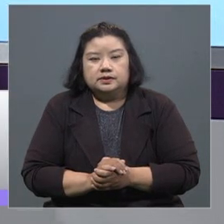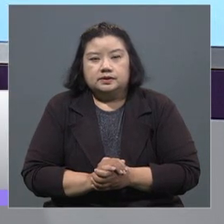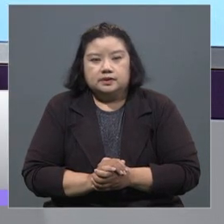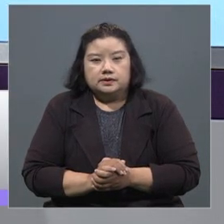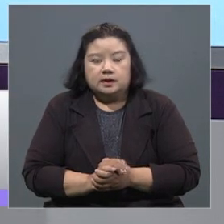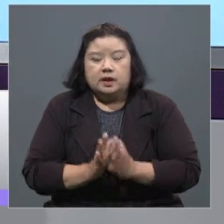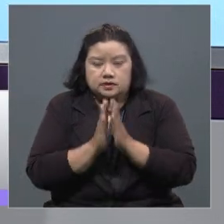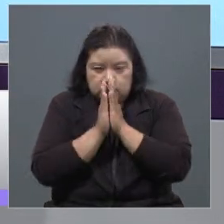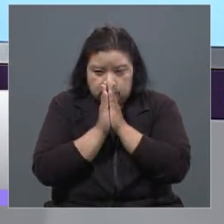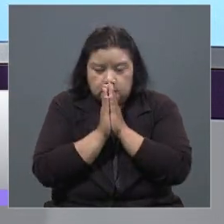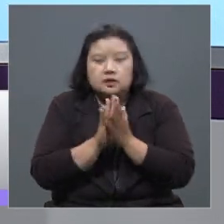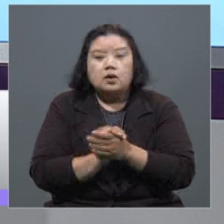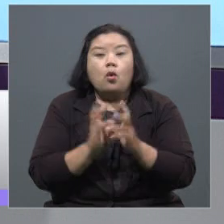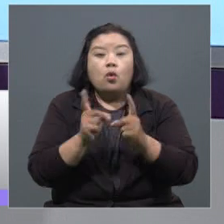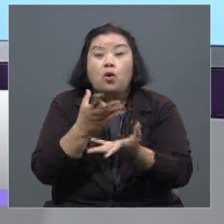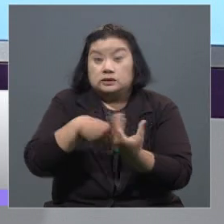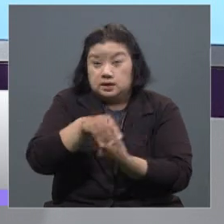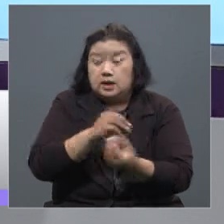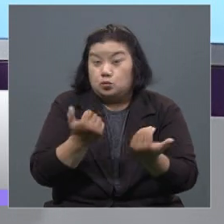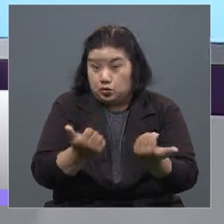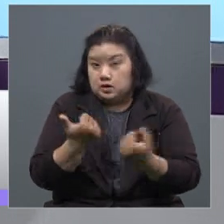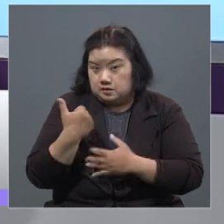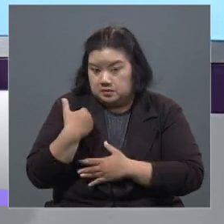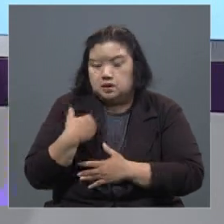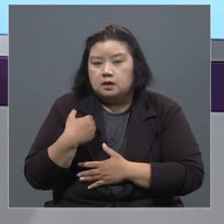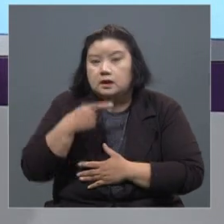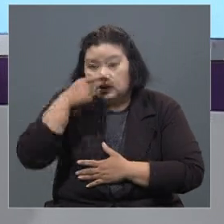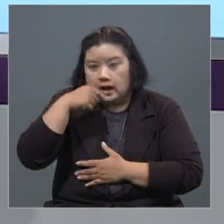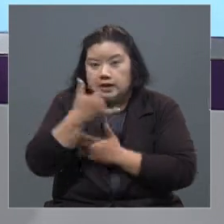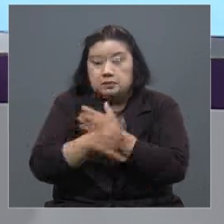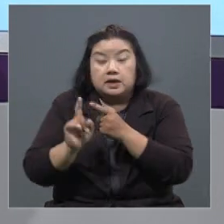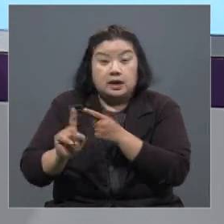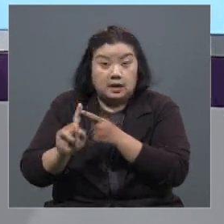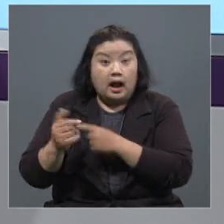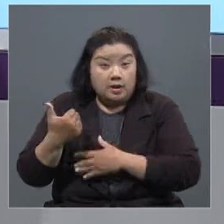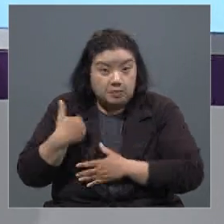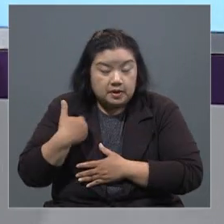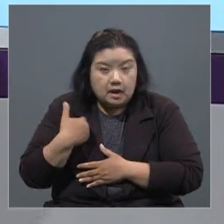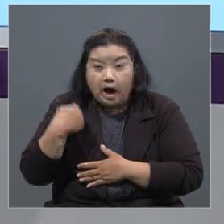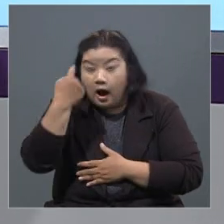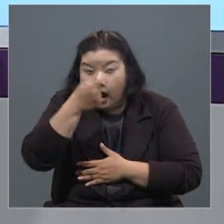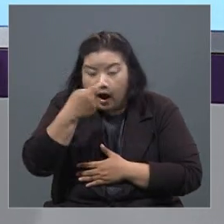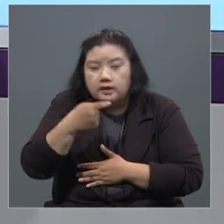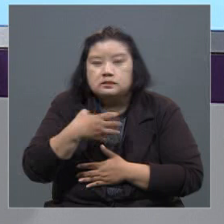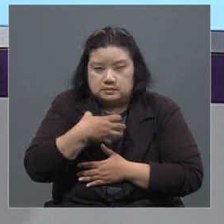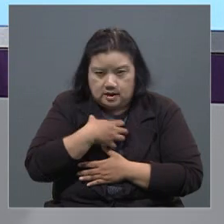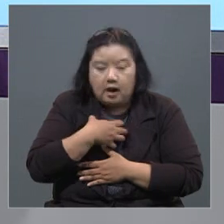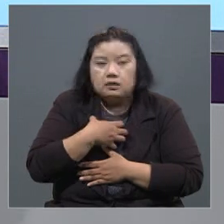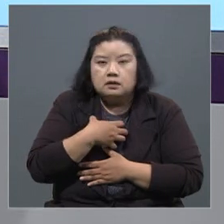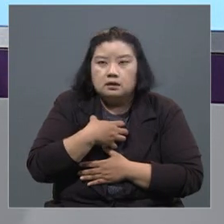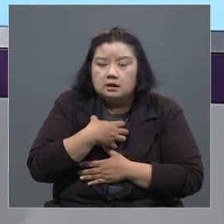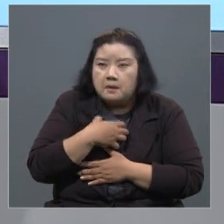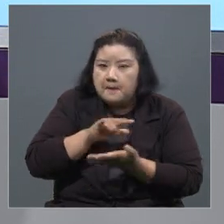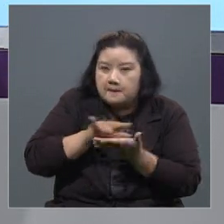สวัสดีครับคุณผู้ชมครับประเด็นเศรษฐกิจวันนี้ติดตามสถานการณ์แรงงานไทยในต่างประเทศนะครับรวมถึงคนที่สนใจอยากจะไปซึ่งก็ต้องย้ำว่